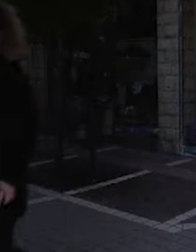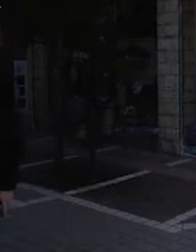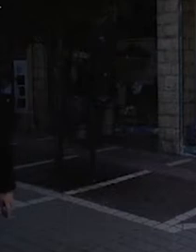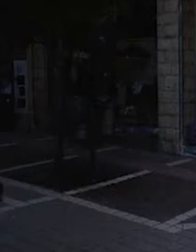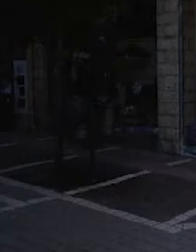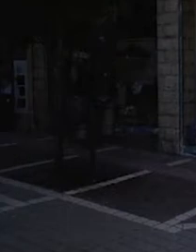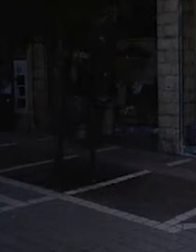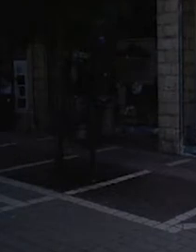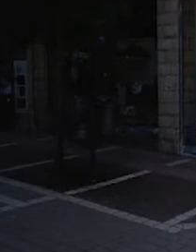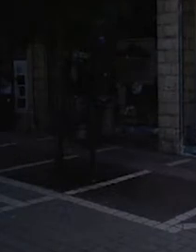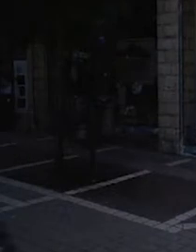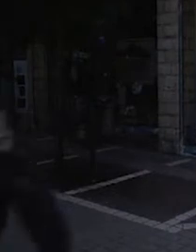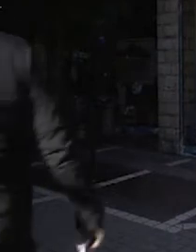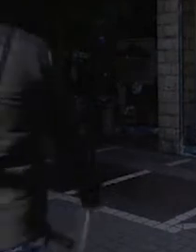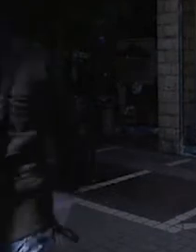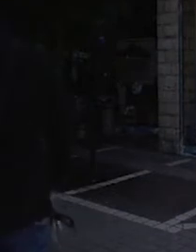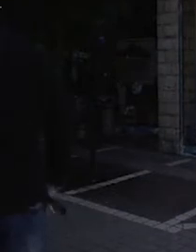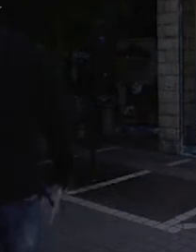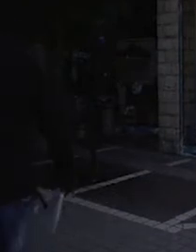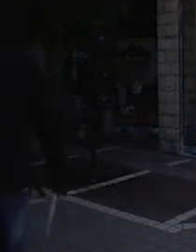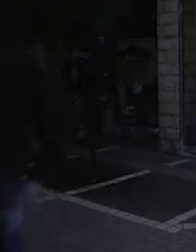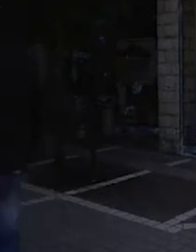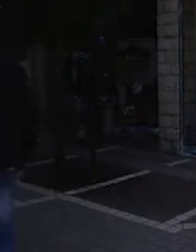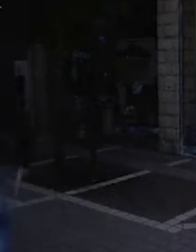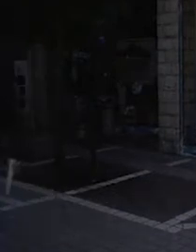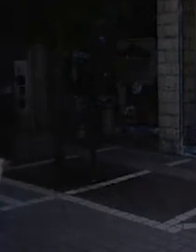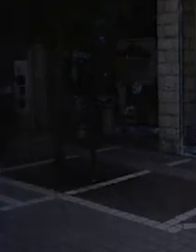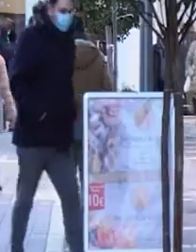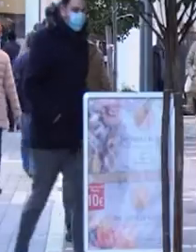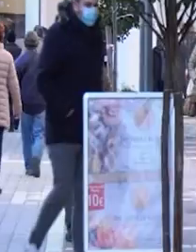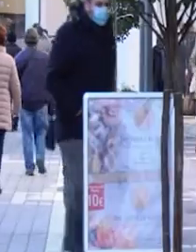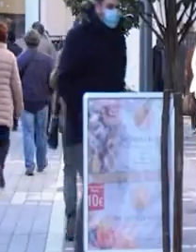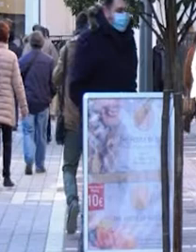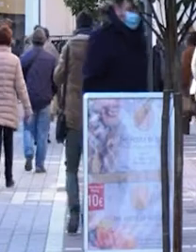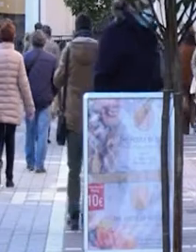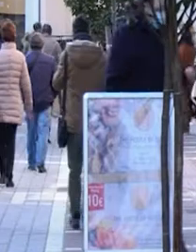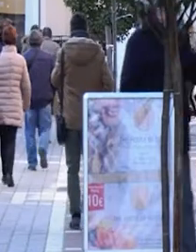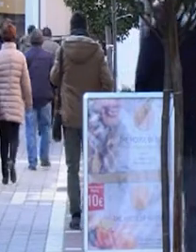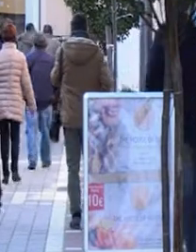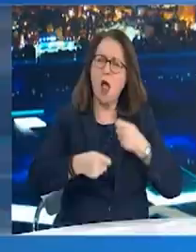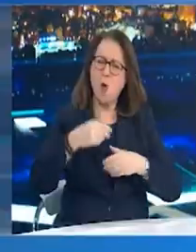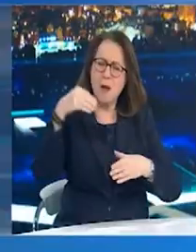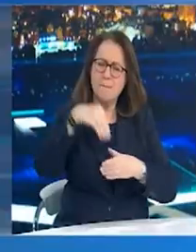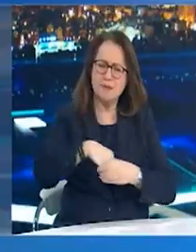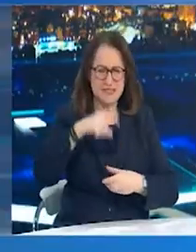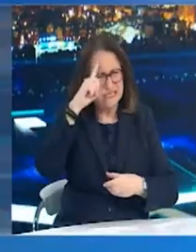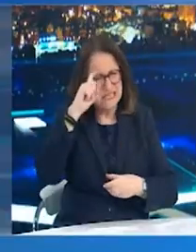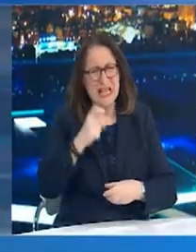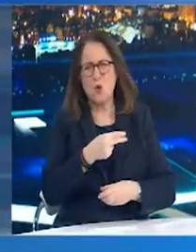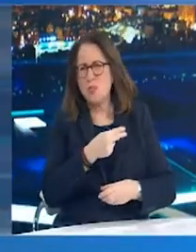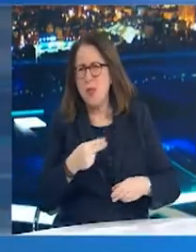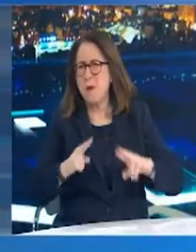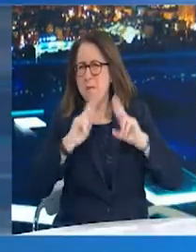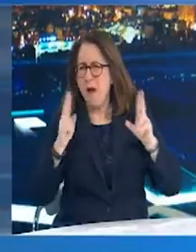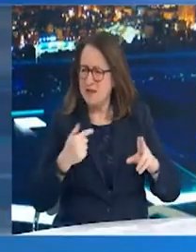τήρηση των μέτρων και η λειτουργία της αγοράς με ασφάλεια είναι αυτή που θα κρίνει πότε θα επανέλθει η κανονικότητα. Ο